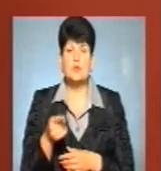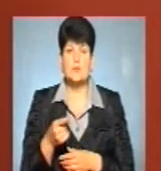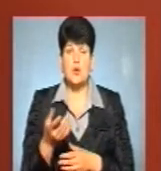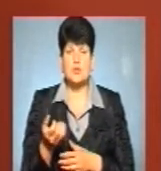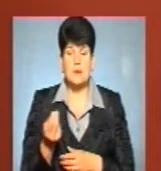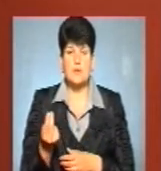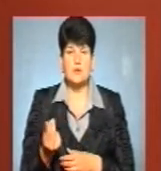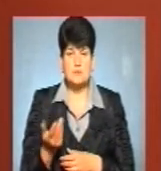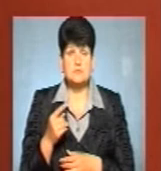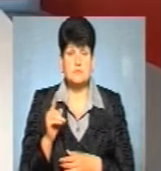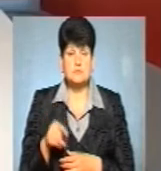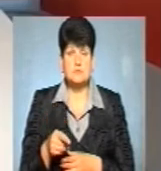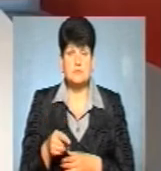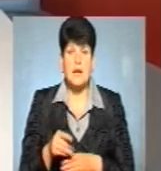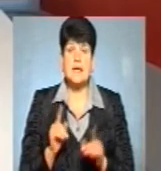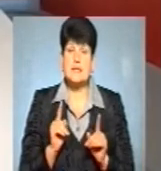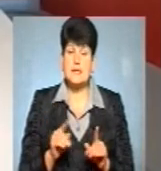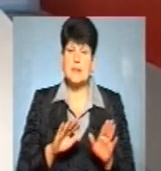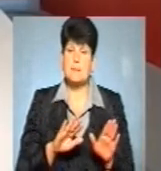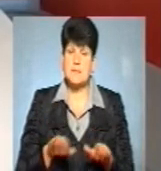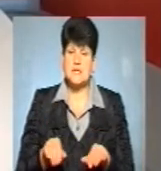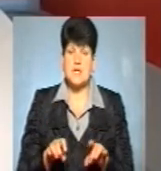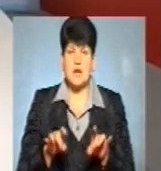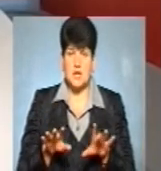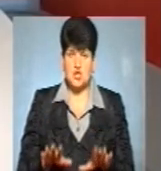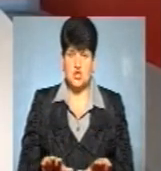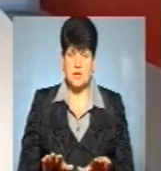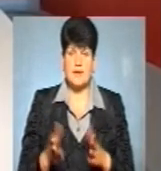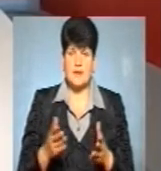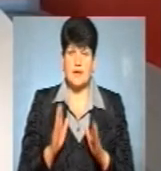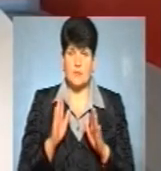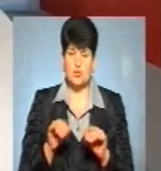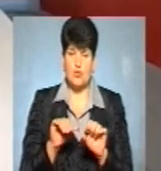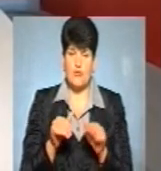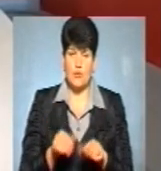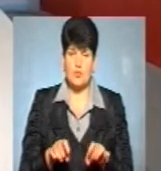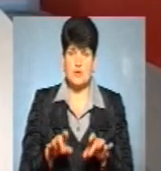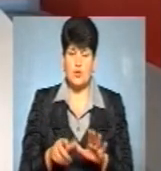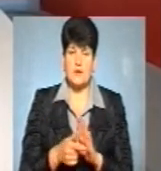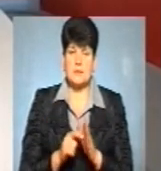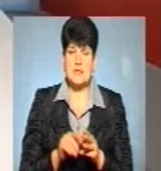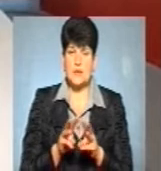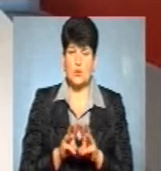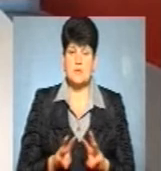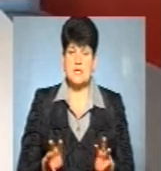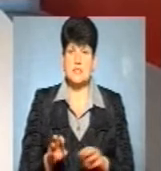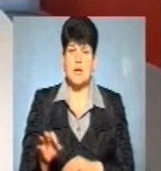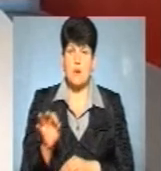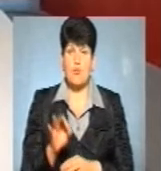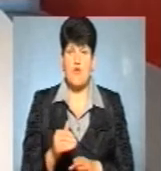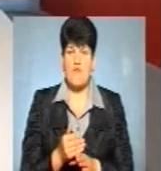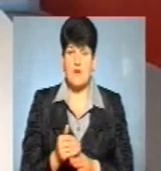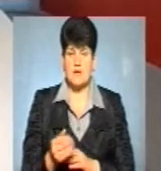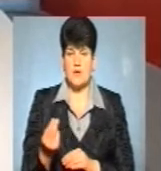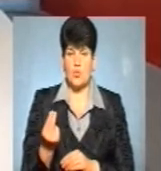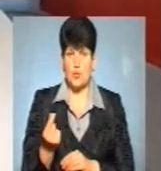відомо? Тільки після рішення, яке буде оформлено відповідною постановою Кабінету міністрів, про виділення